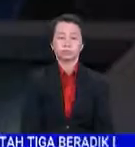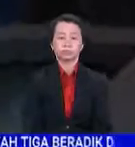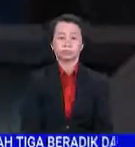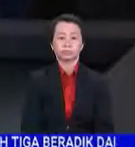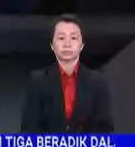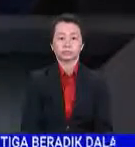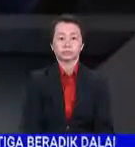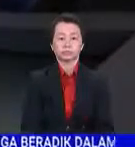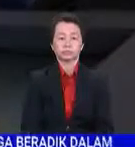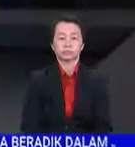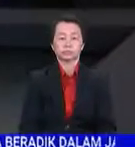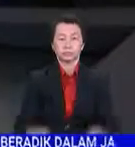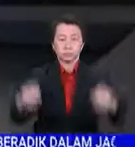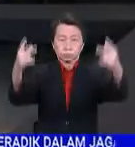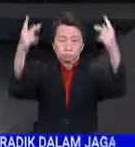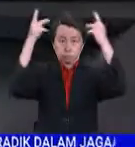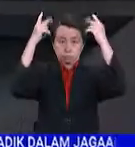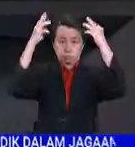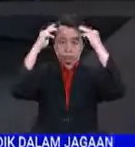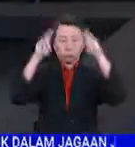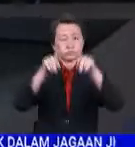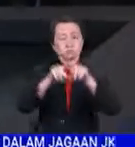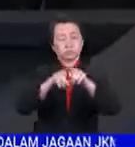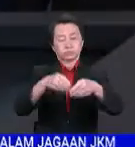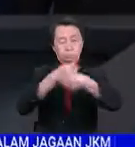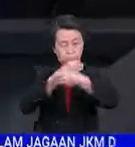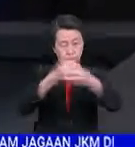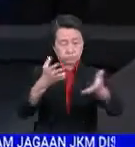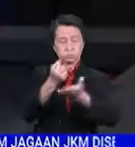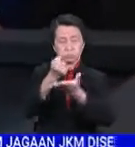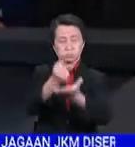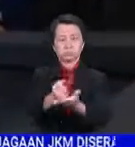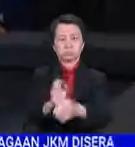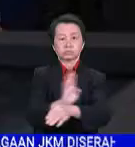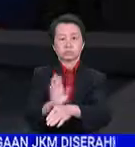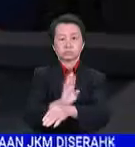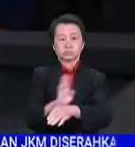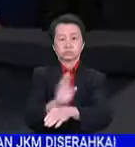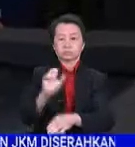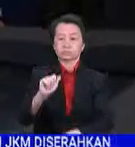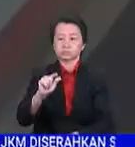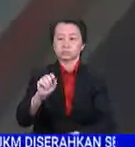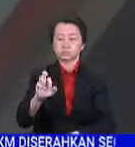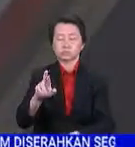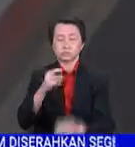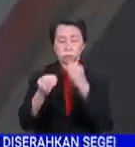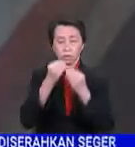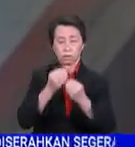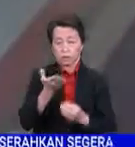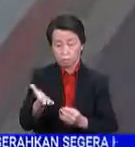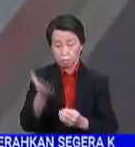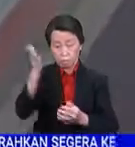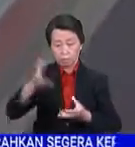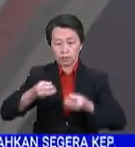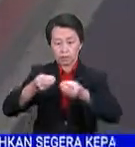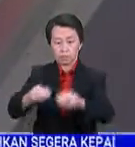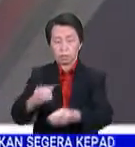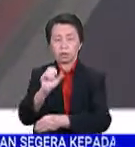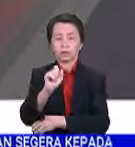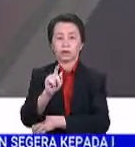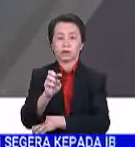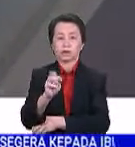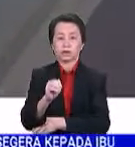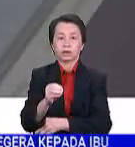Di Dalam pada itu Perdana Menteri Turki memaklumkan bagi membantu Usahawan Agro makanan mereka bakal ditawarkan skin